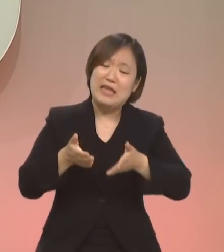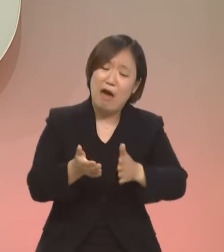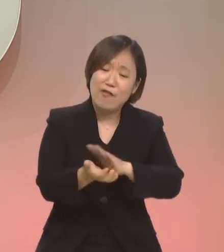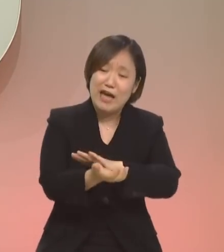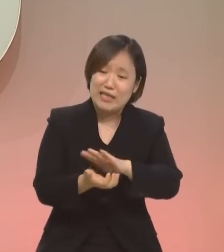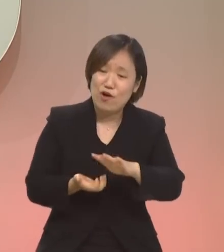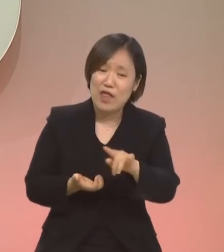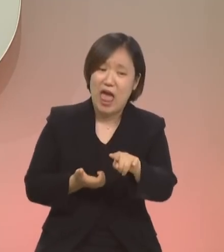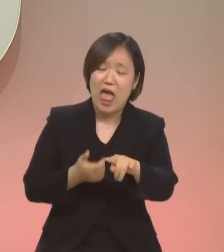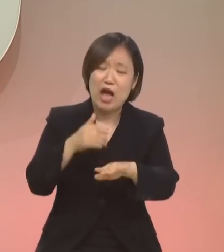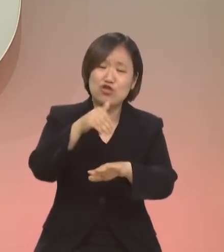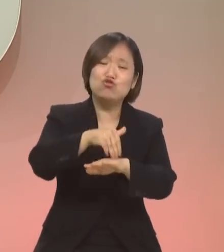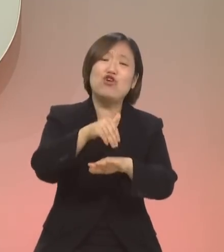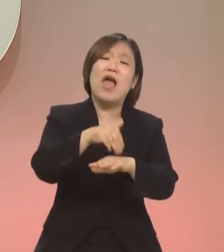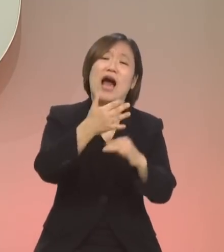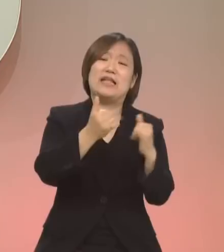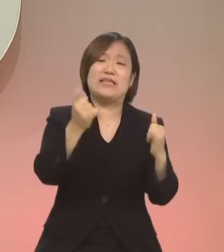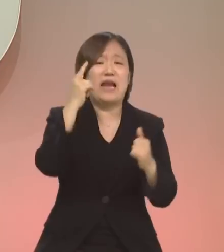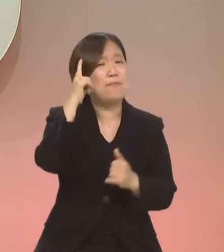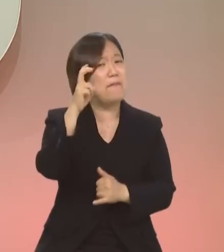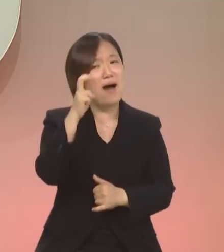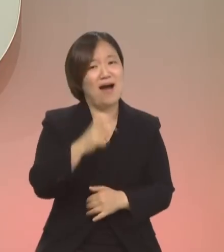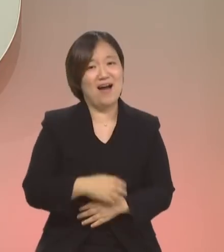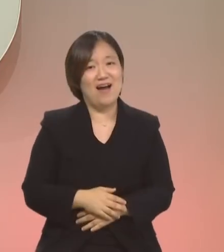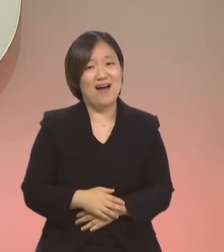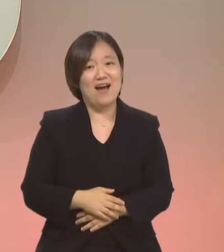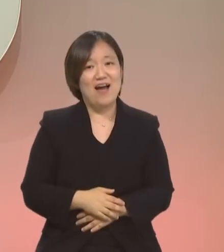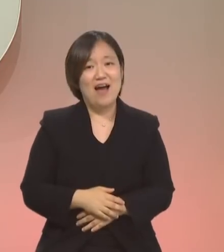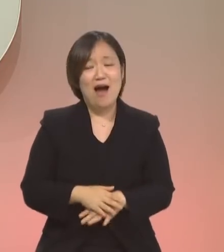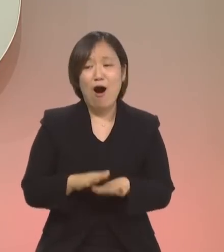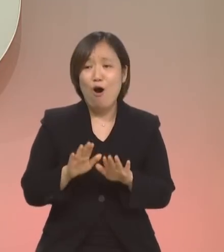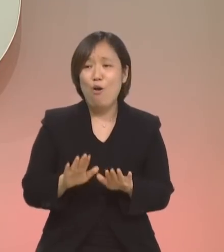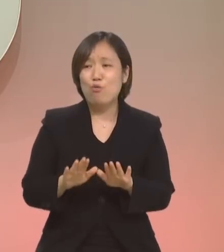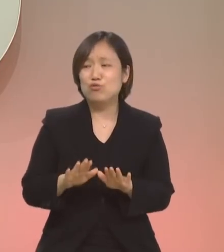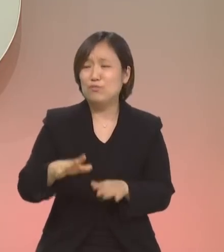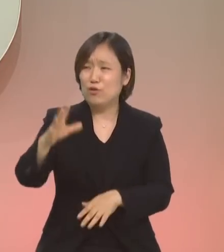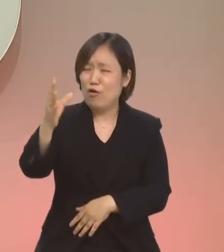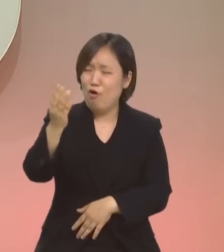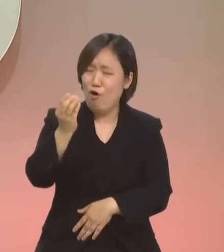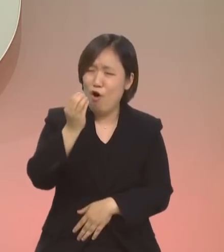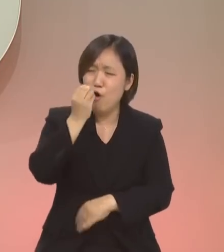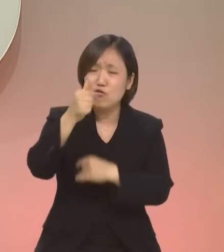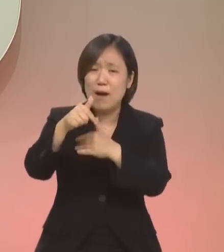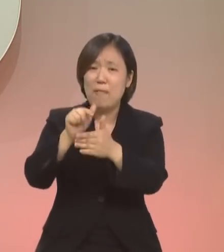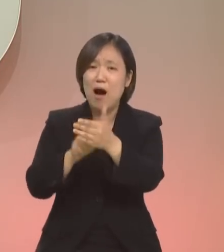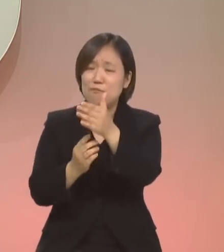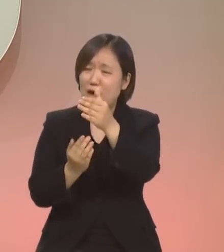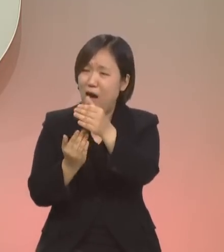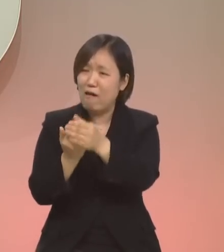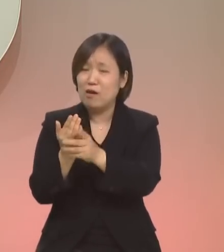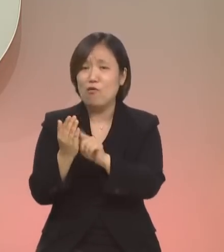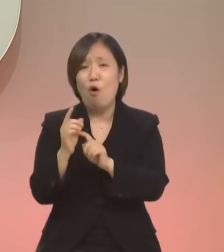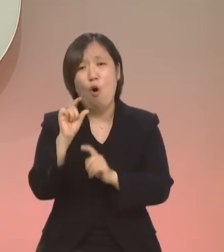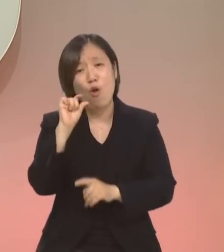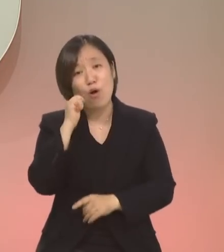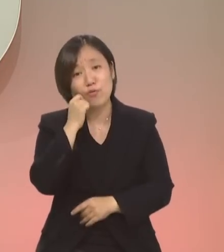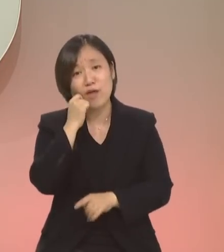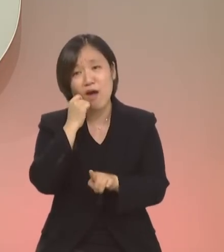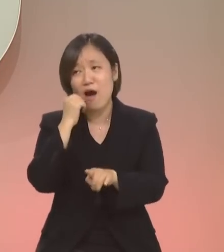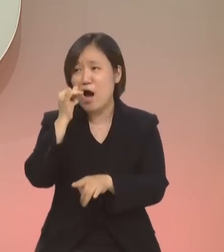수행자였을거다 그렇지 않고선 이번 생에 그런 거룩한 마음을 내기가 쉬운 일이 아니다